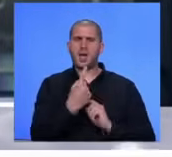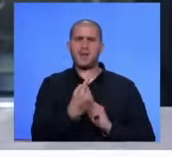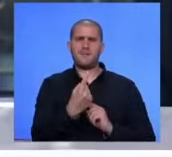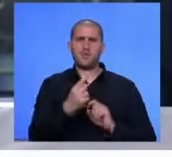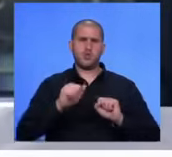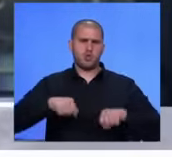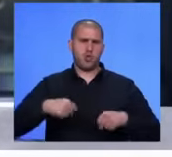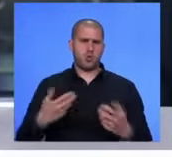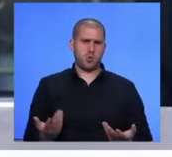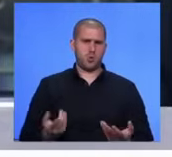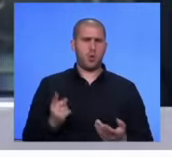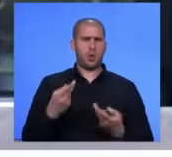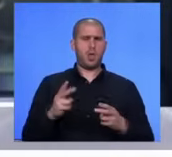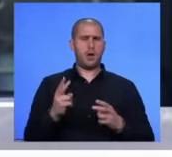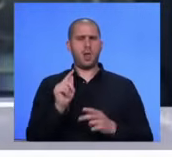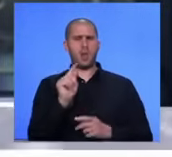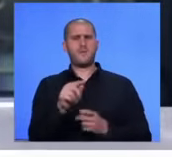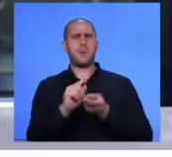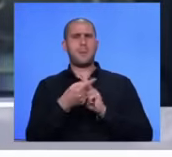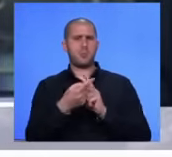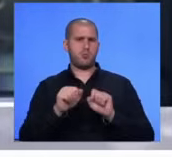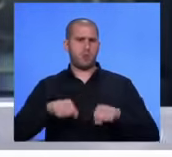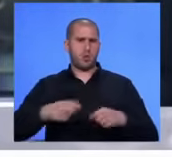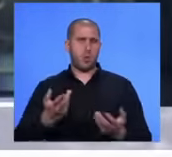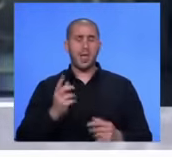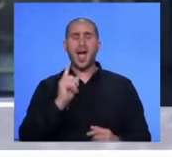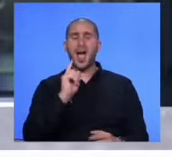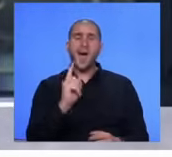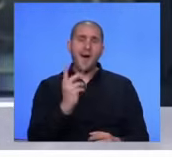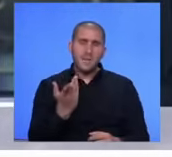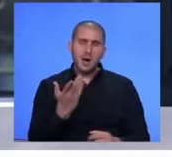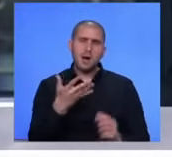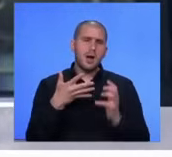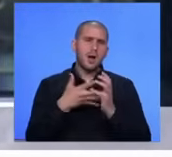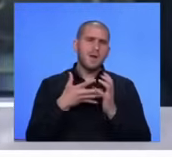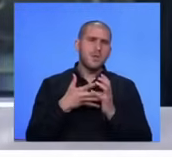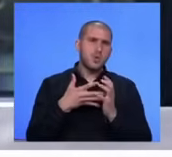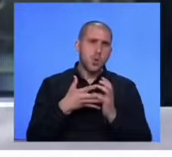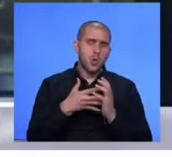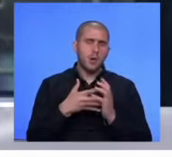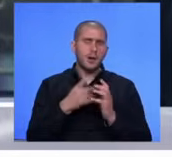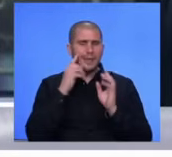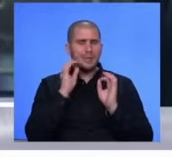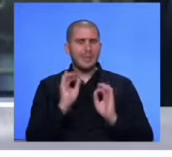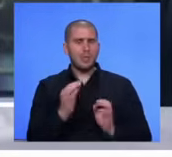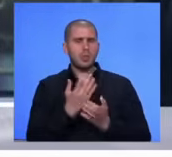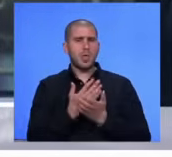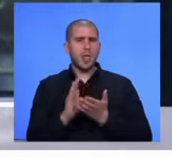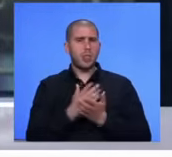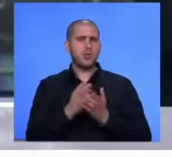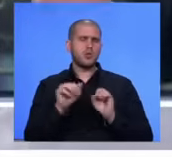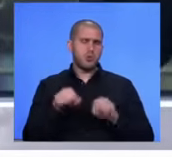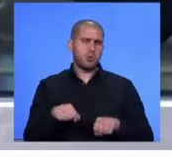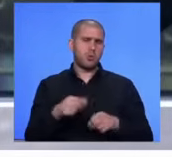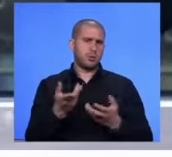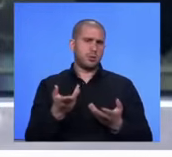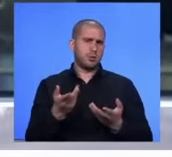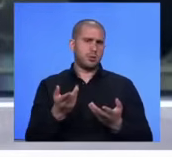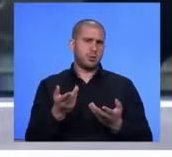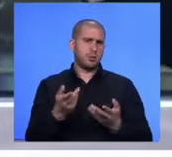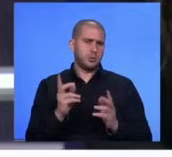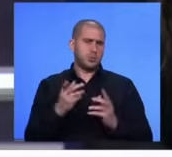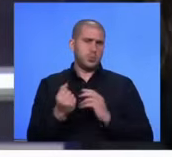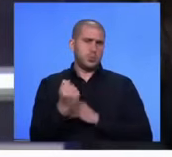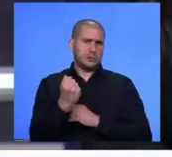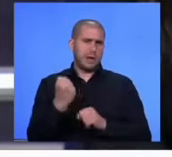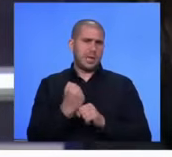השלטון. הוא לא יכול לבוא במקומו, אבל לבדוק את תקינות ההחלטות של השלטון, הוא מוסמך לעשות. אוקיי, בסדר. עכשיו אני רוצה לקחת